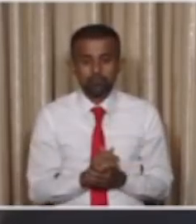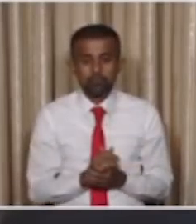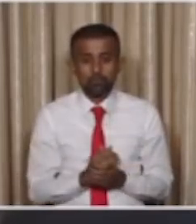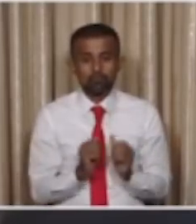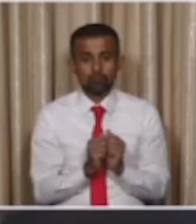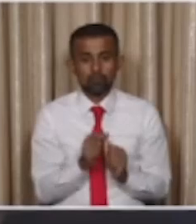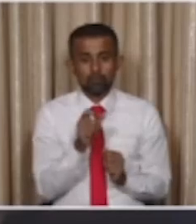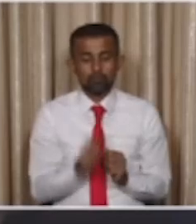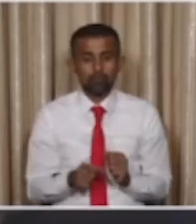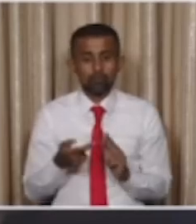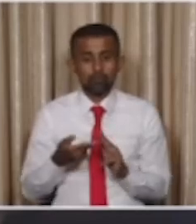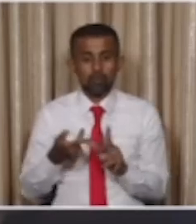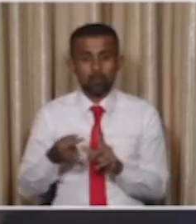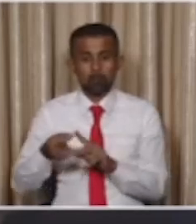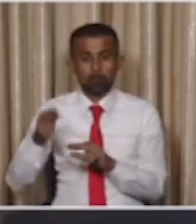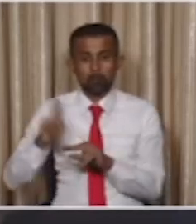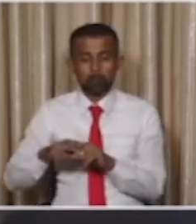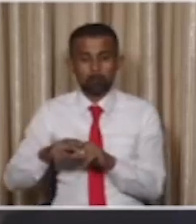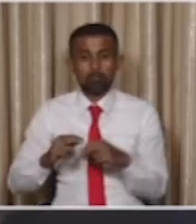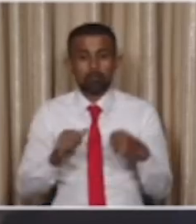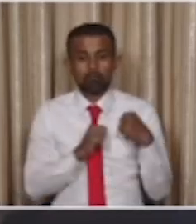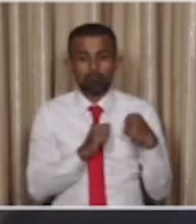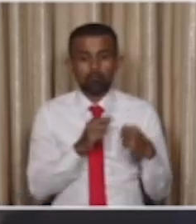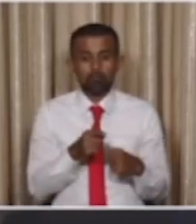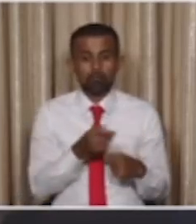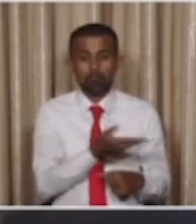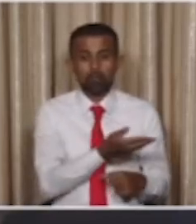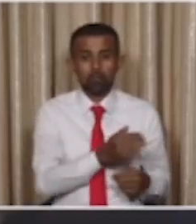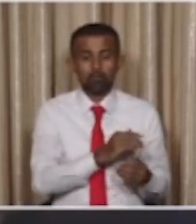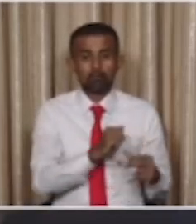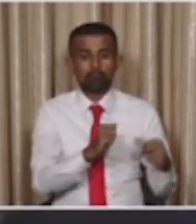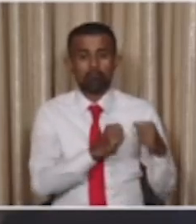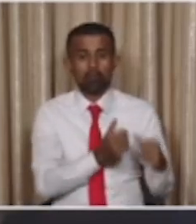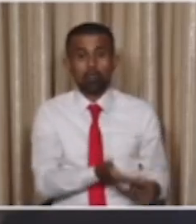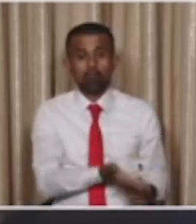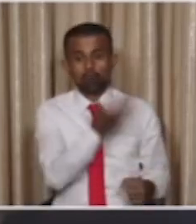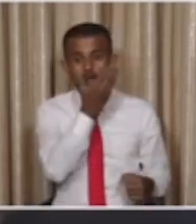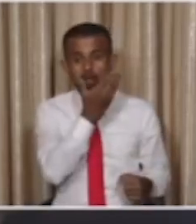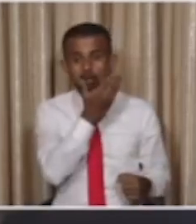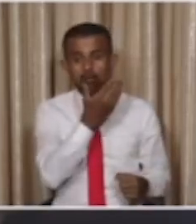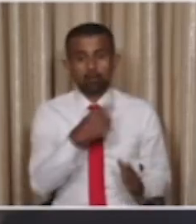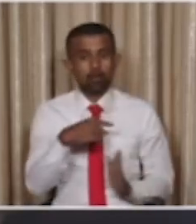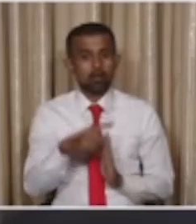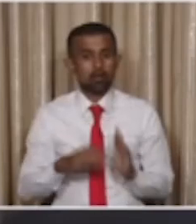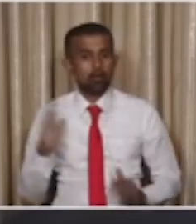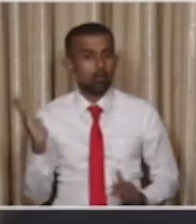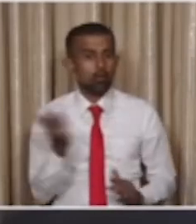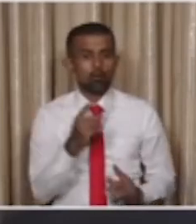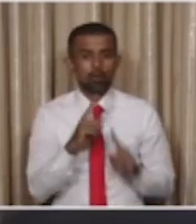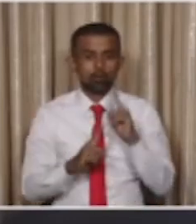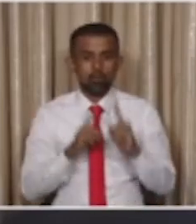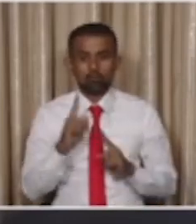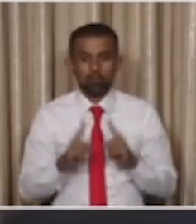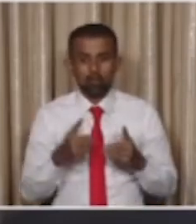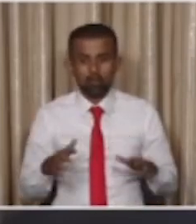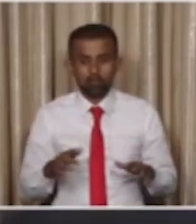සේවකයන්ට ලැබෙන අර්ථසාධක අරමුදලේ ප්‍රතිලාභයට වඩා විශාල ප්‍රතිලාභයක් ලැබීම පිළිබඳව රටේ ලොකු ආන්දෝලනයක් ඇති වුණා.